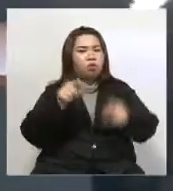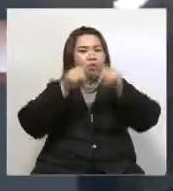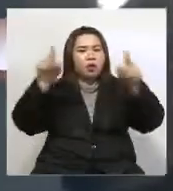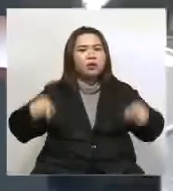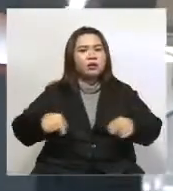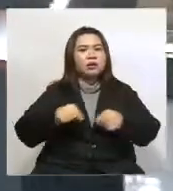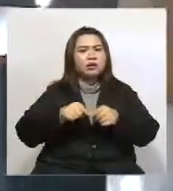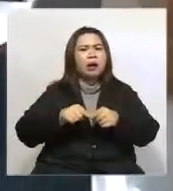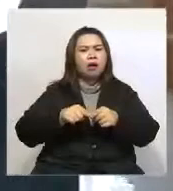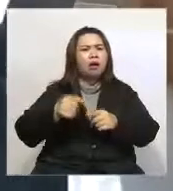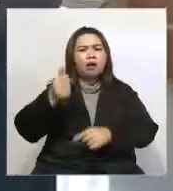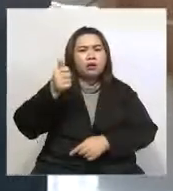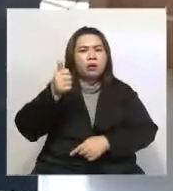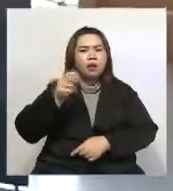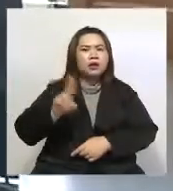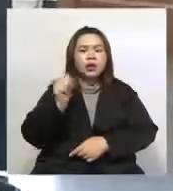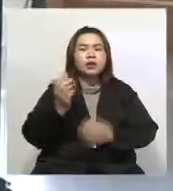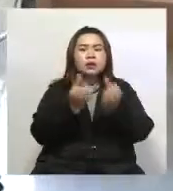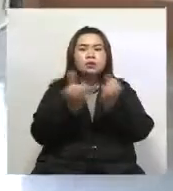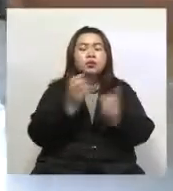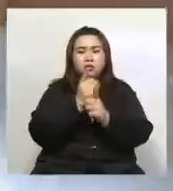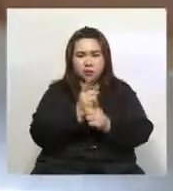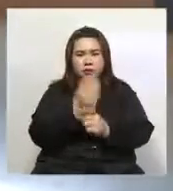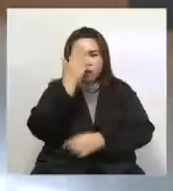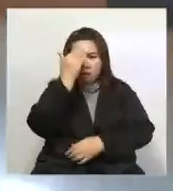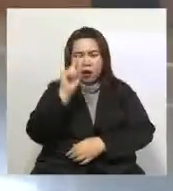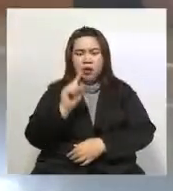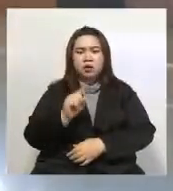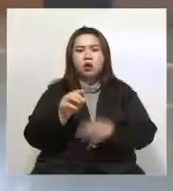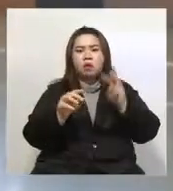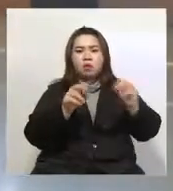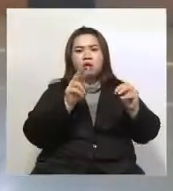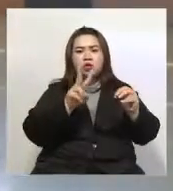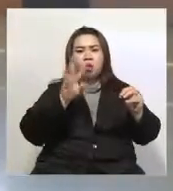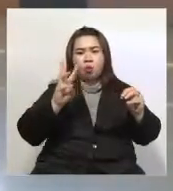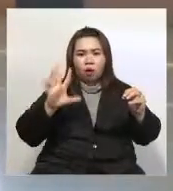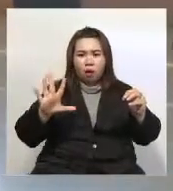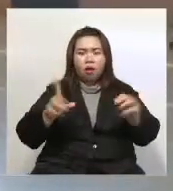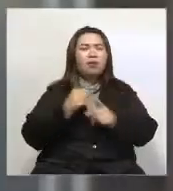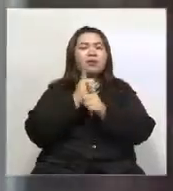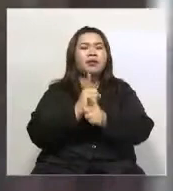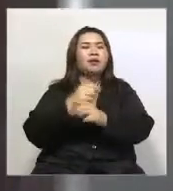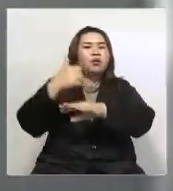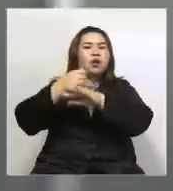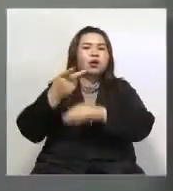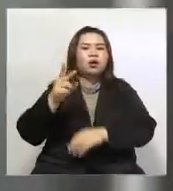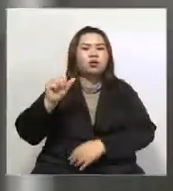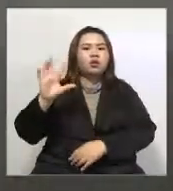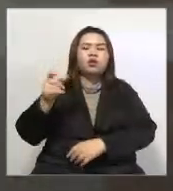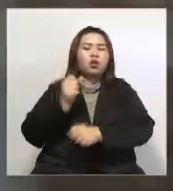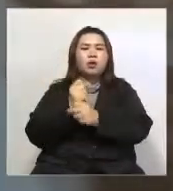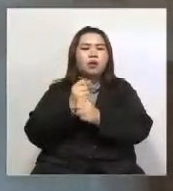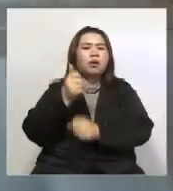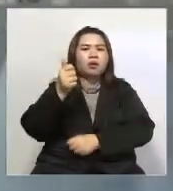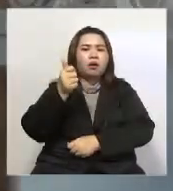ขัดหรือแย้งกับรัฐธรรมนูญเพราะรัฐธรรมนูญมาตรา265รองรับการใช้อำนาจของหัวหน้าคสช.รว